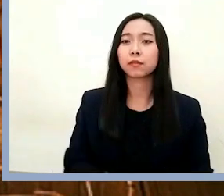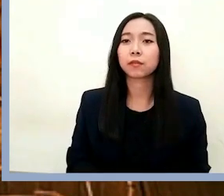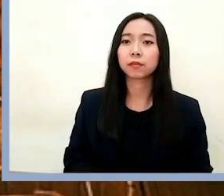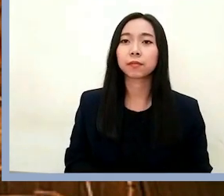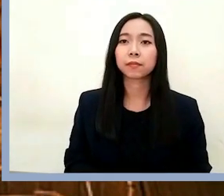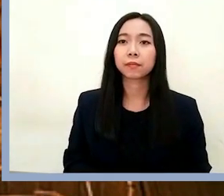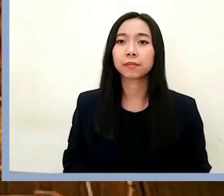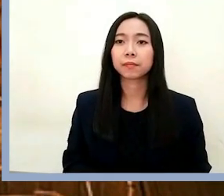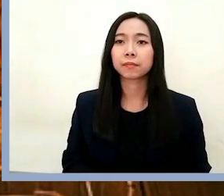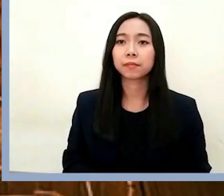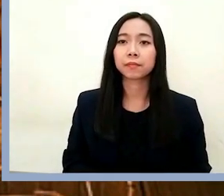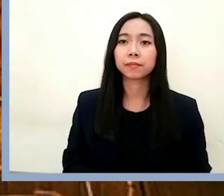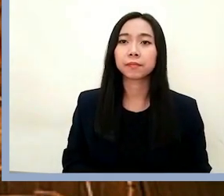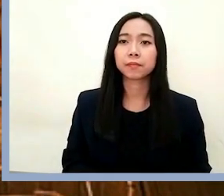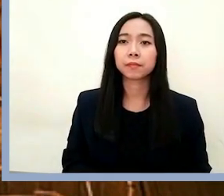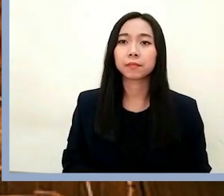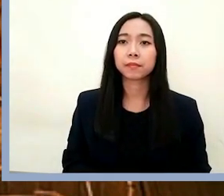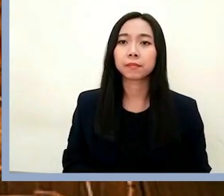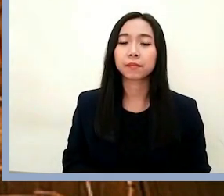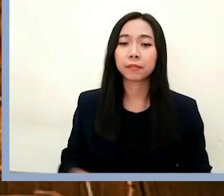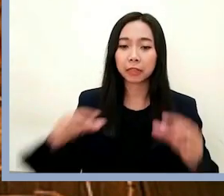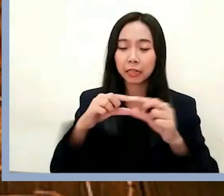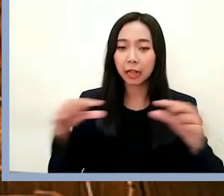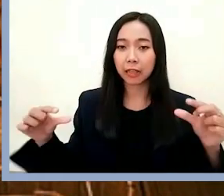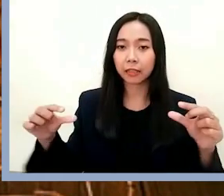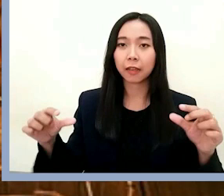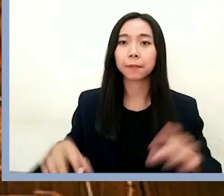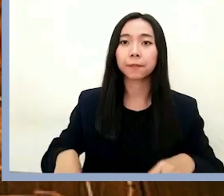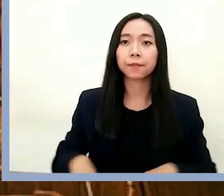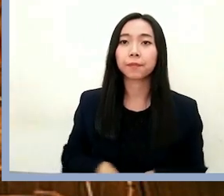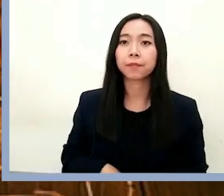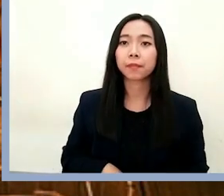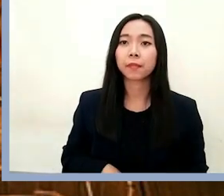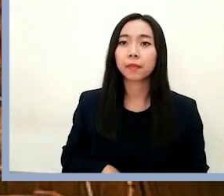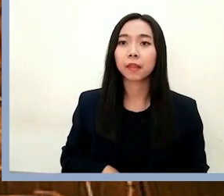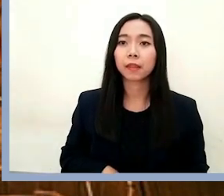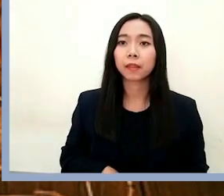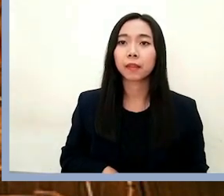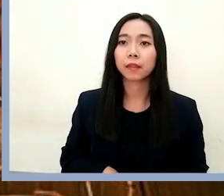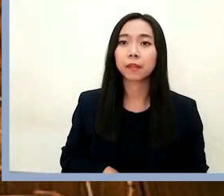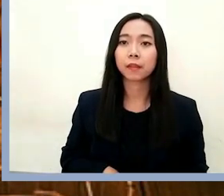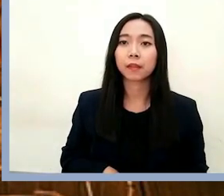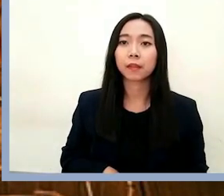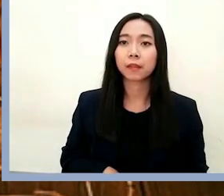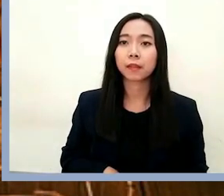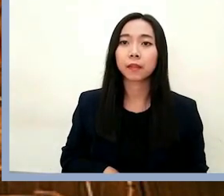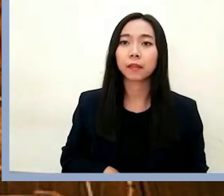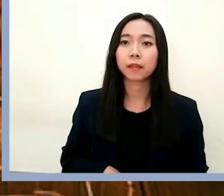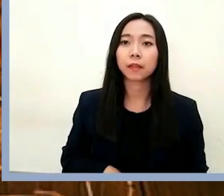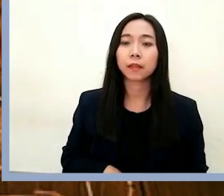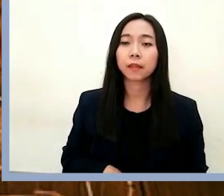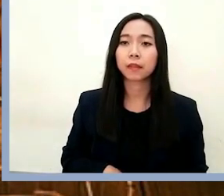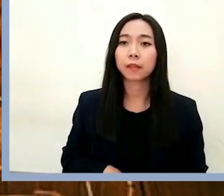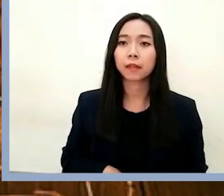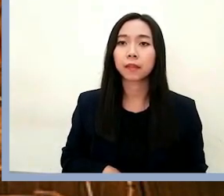atau kalau diterjemahkan ke dalam bahasa kita itu istilahnya paten Bayan ya mungkin